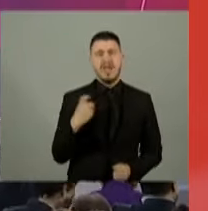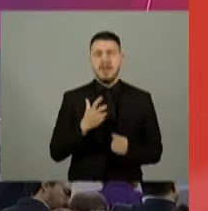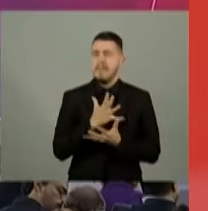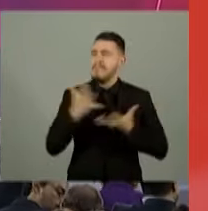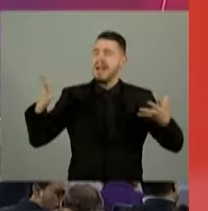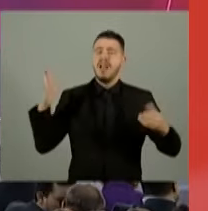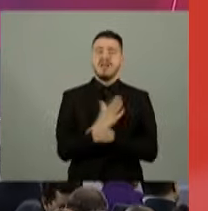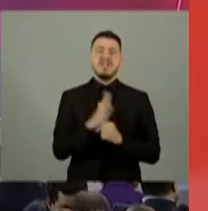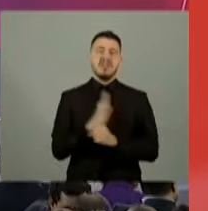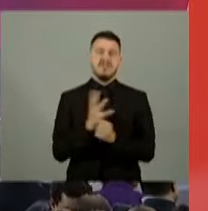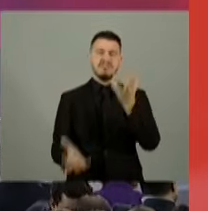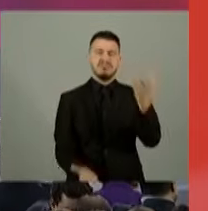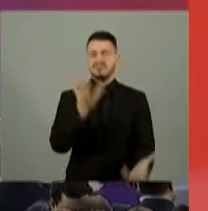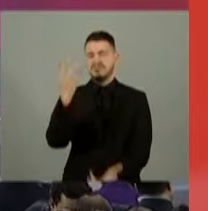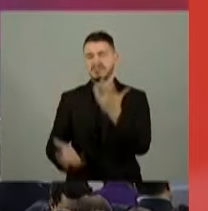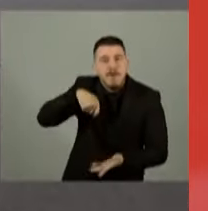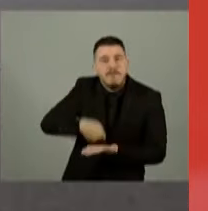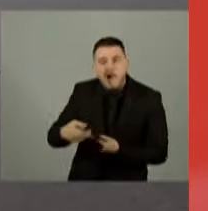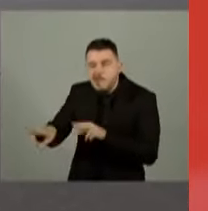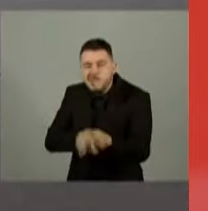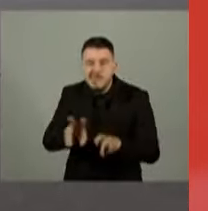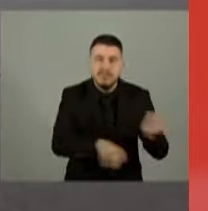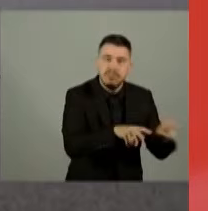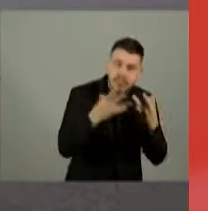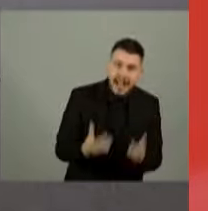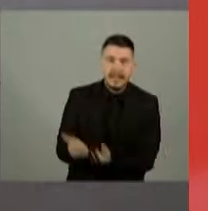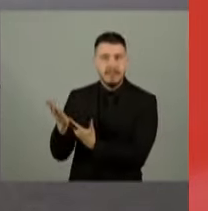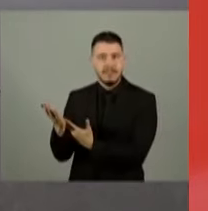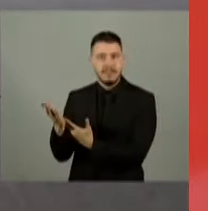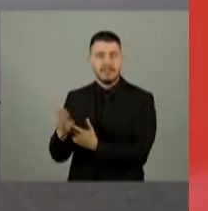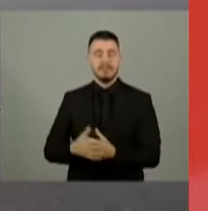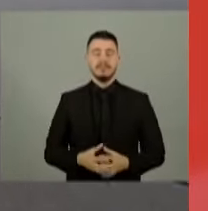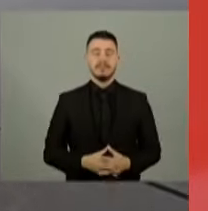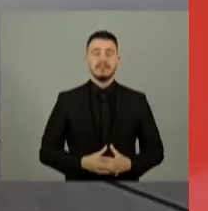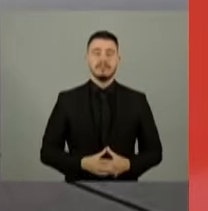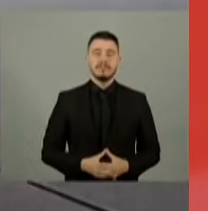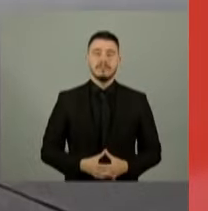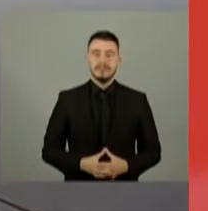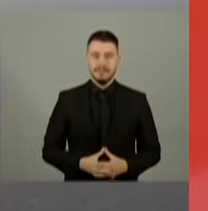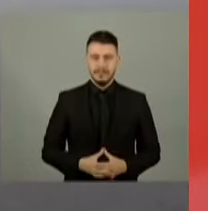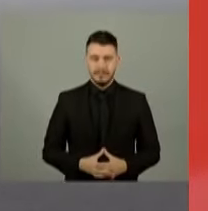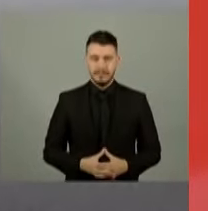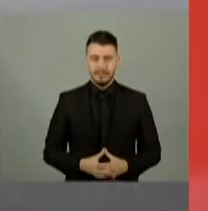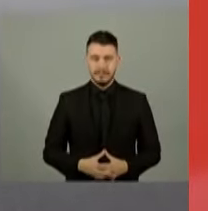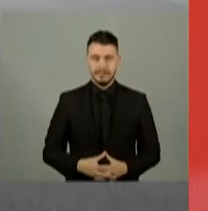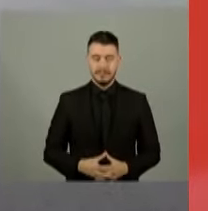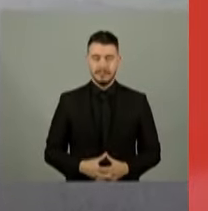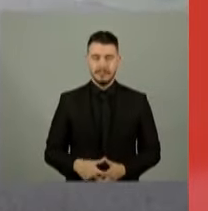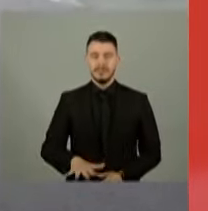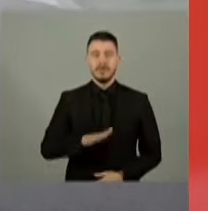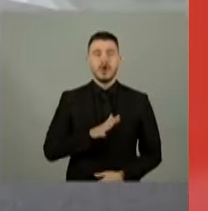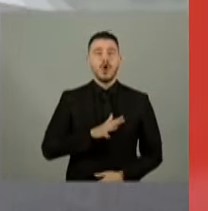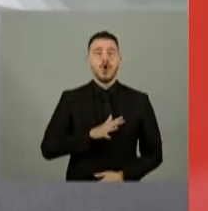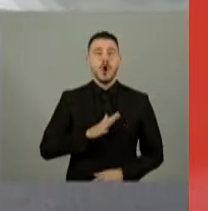αρχίσουν να καταδίθεται πολιτικές σκέψεις και επιχειρήματα. Γενικά αναμένεται να είναι μια έντονη διαδικασία. Ο Κασελάκης θα